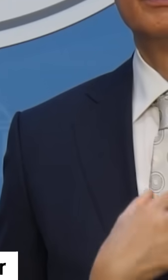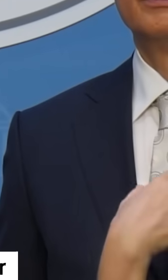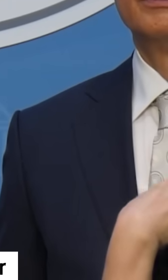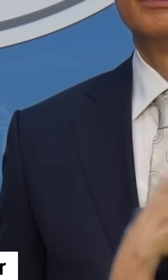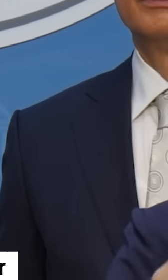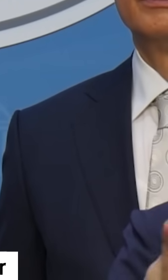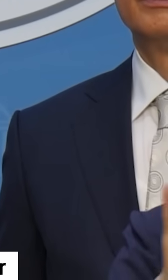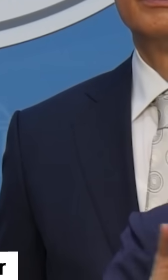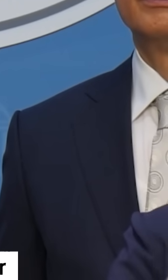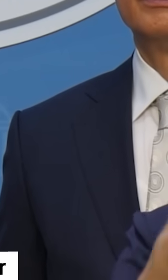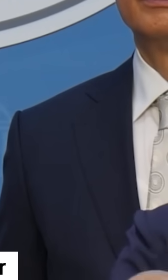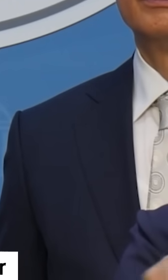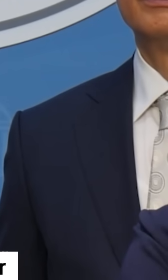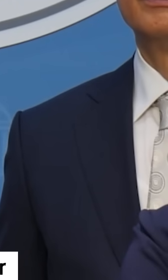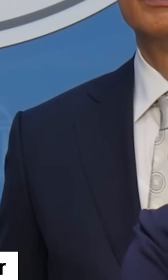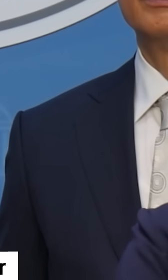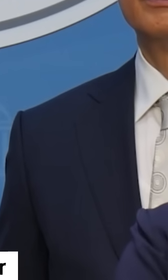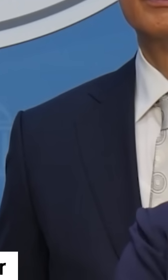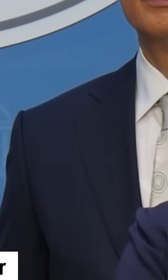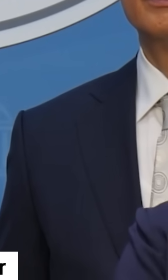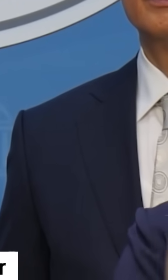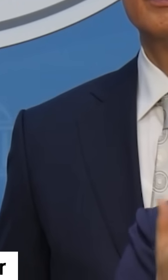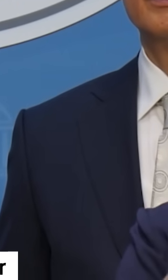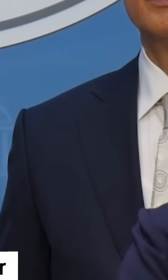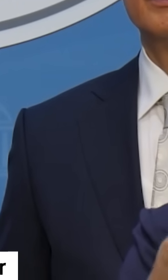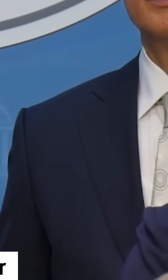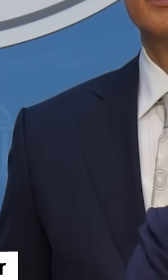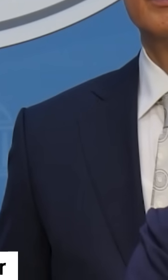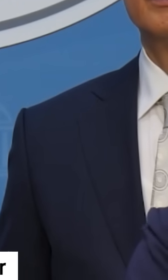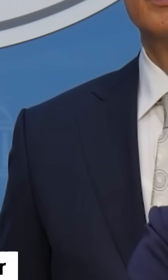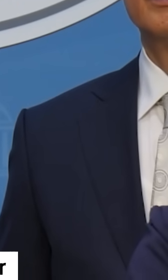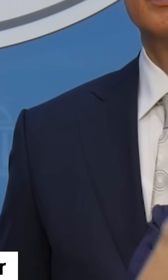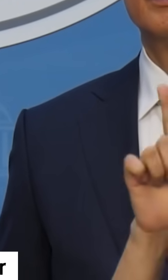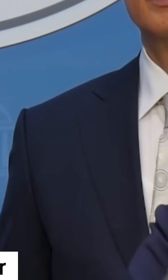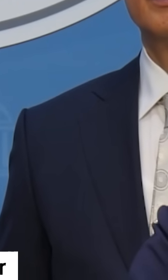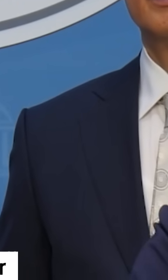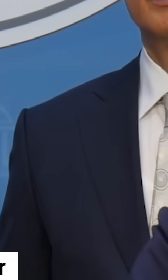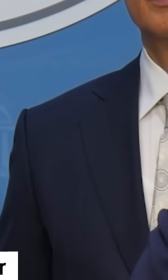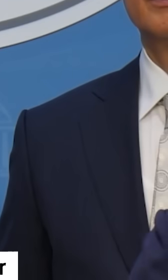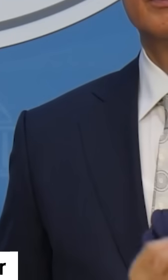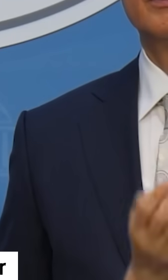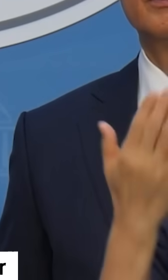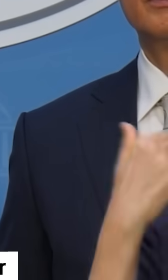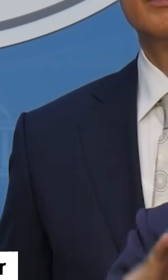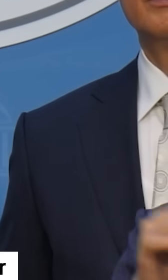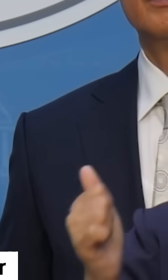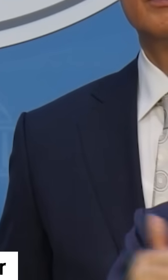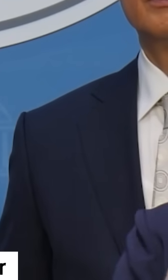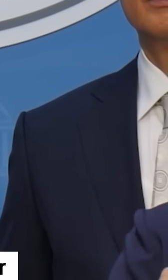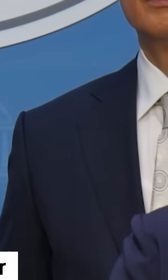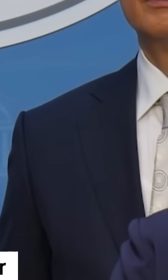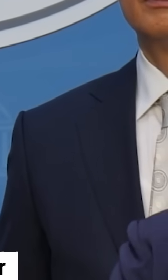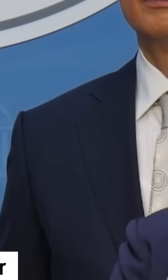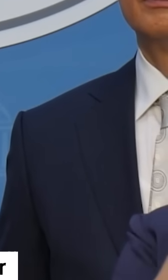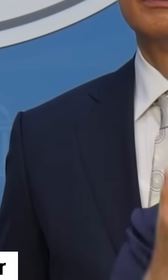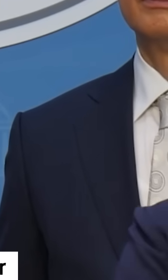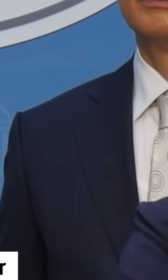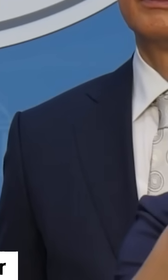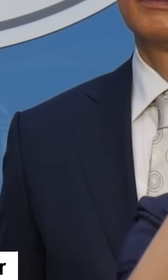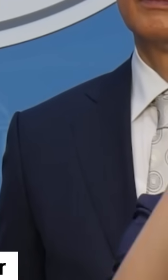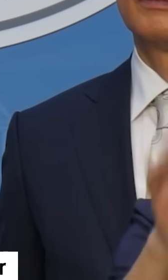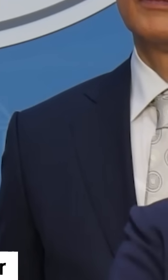정치인이 국민을 위하는 진정성의 표현이기 때문입니다. 며칠 전 있었던 국회 본청 앞에 촛불 시위를